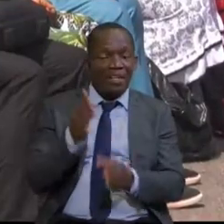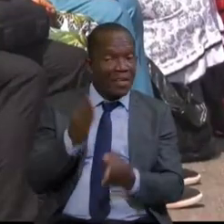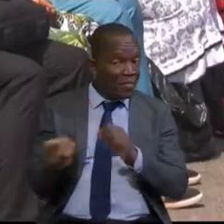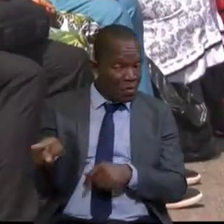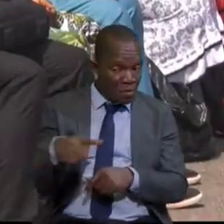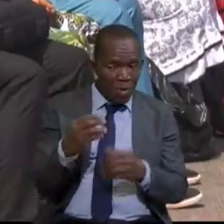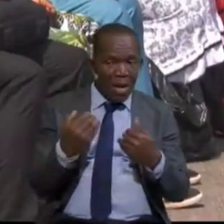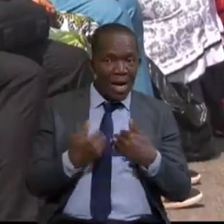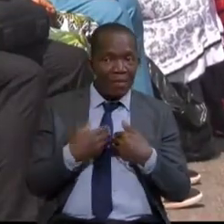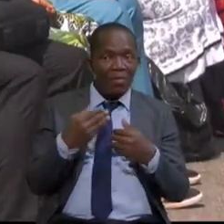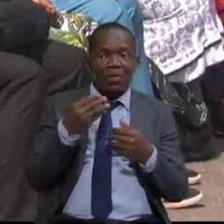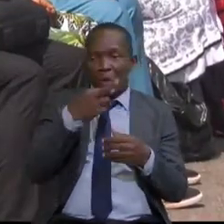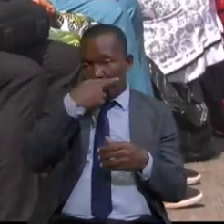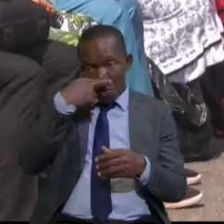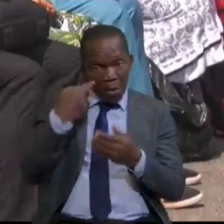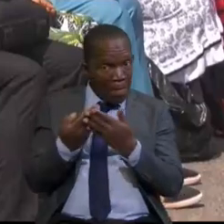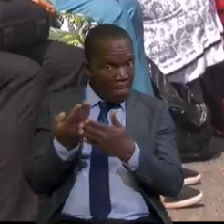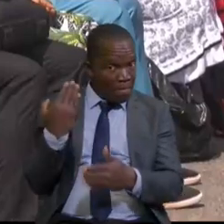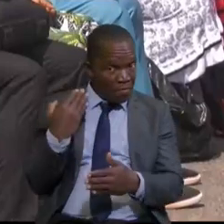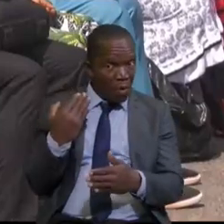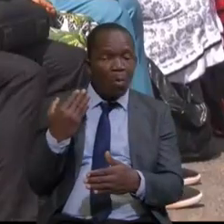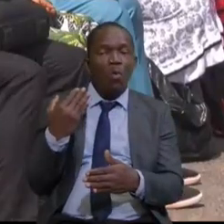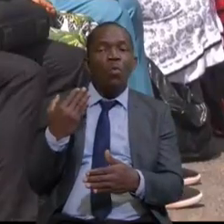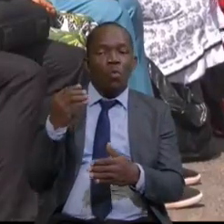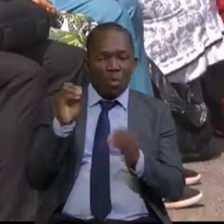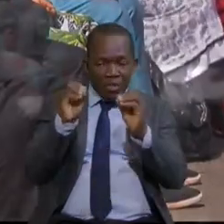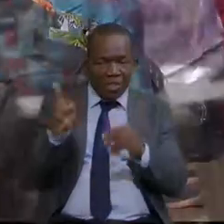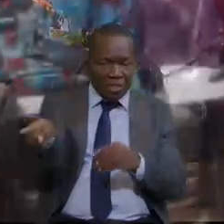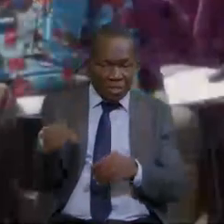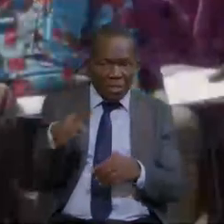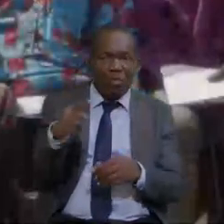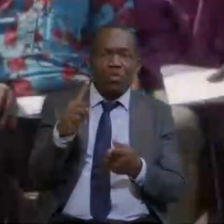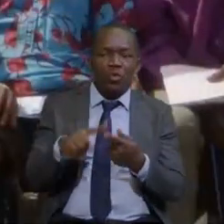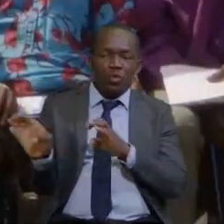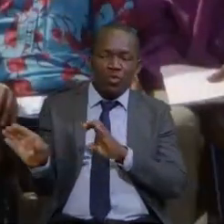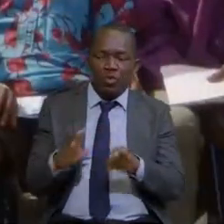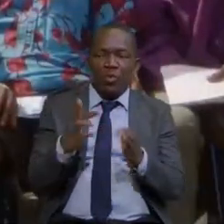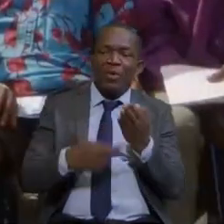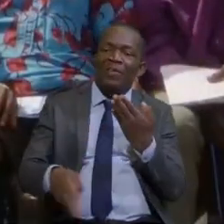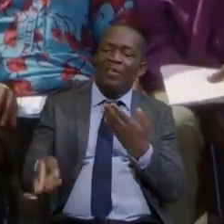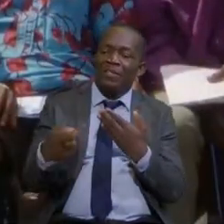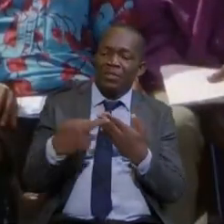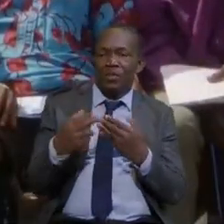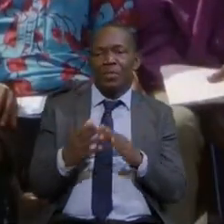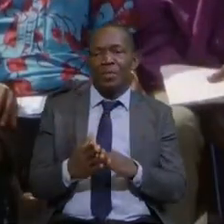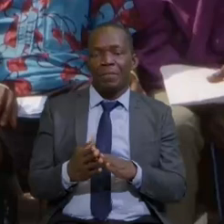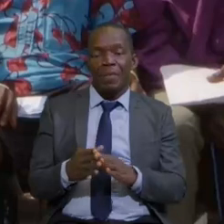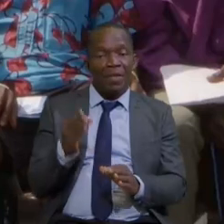chose à observer. C'est quoi la chose? La restitution. Tu ne peux pas écouter la parole seulement